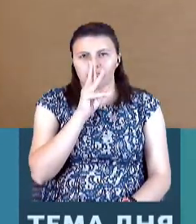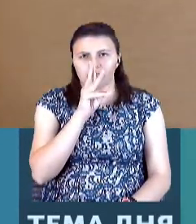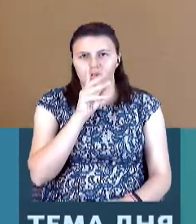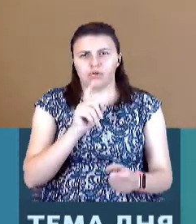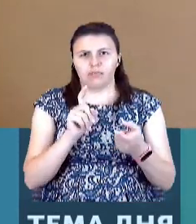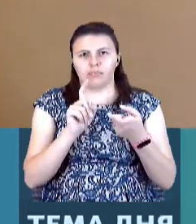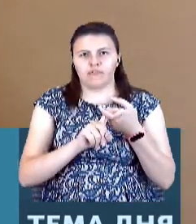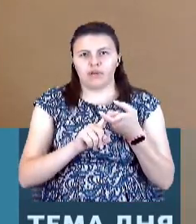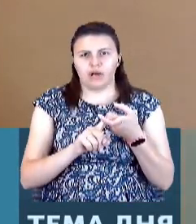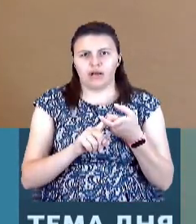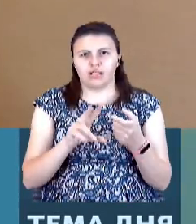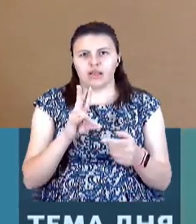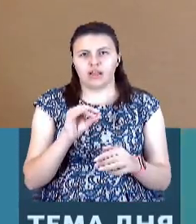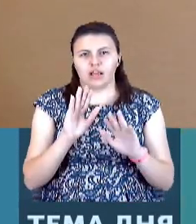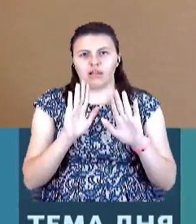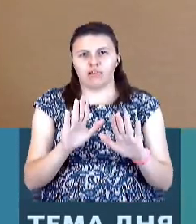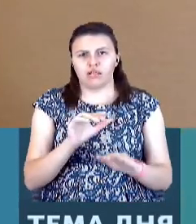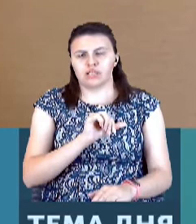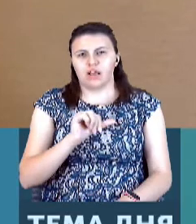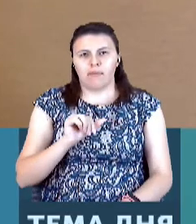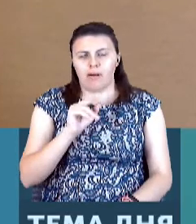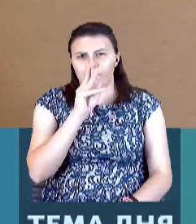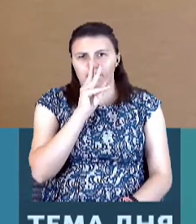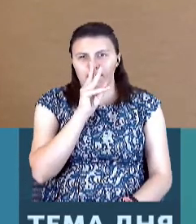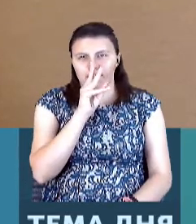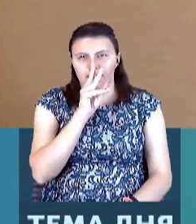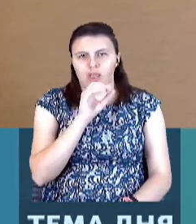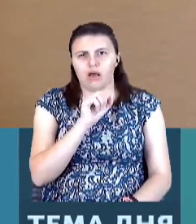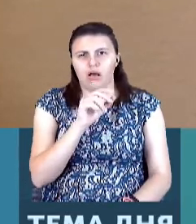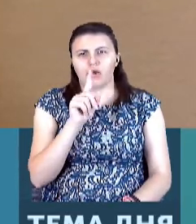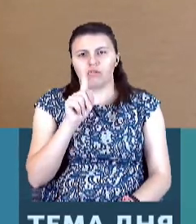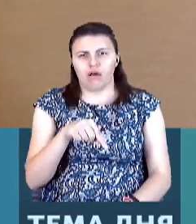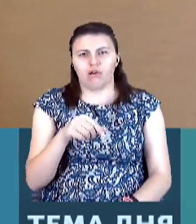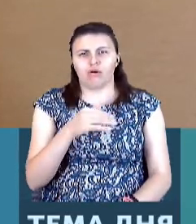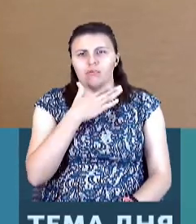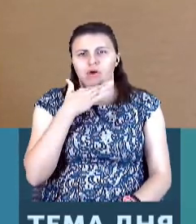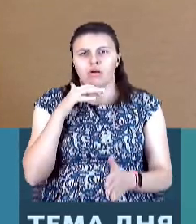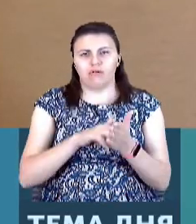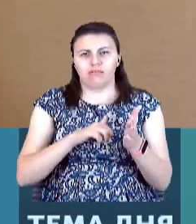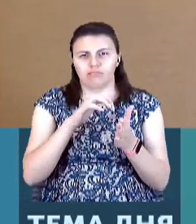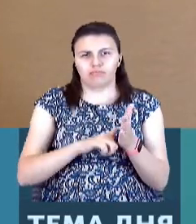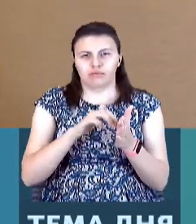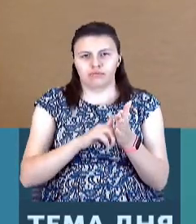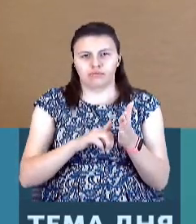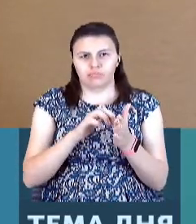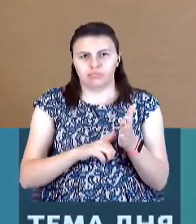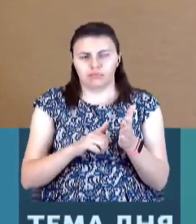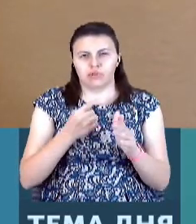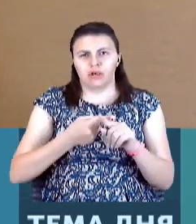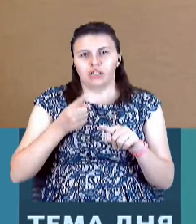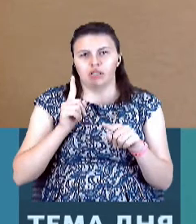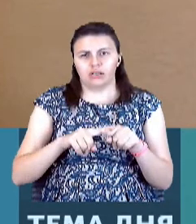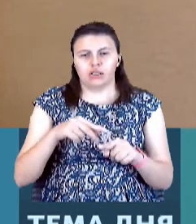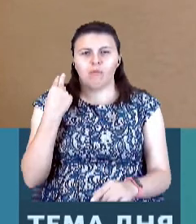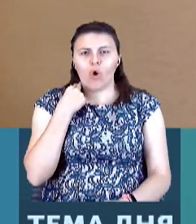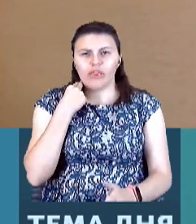прив'язана не лише безпосередньо сама мінімальна заробітна плата, а й також достатньо багато податків. Зокрема, це податки,